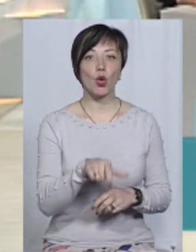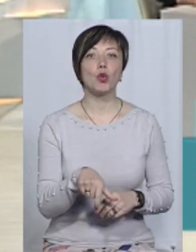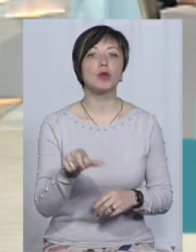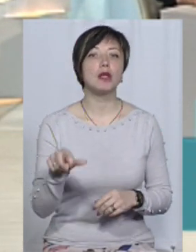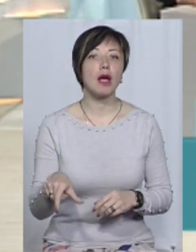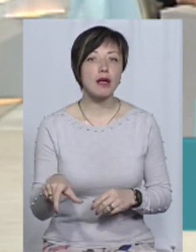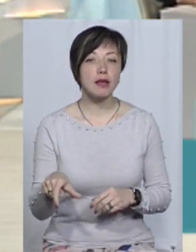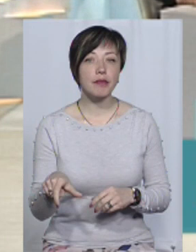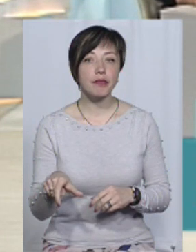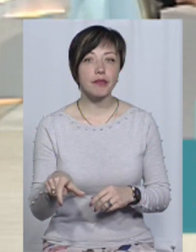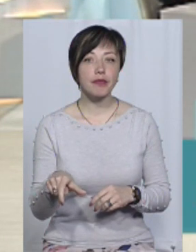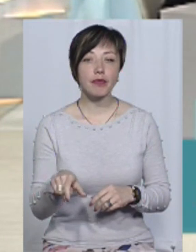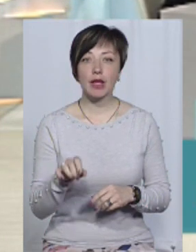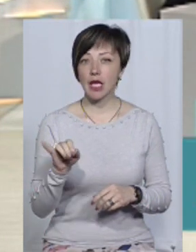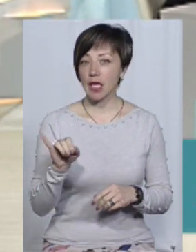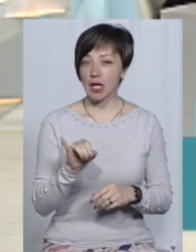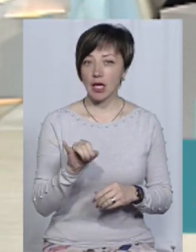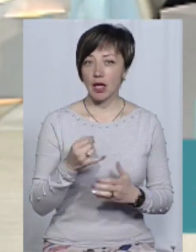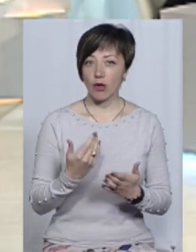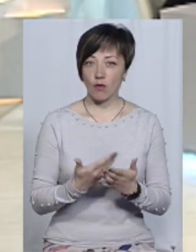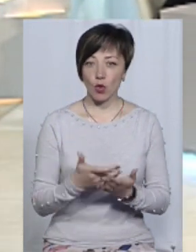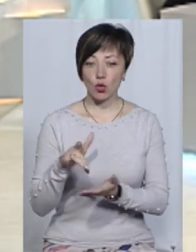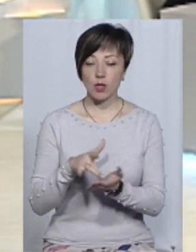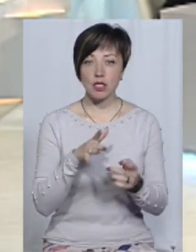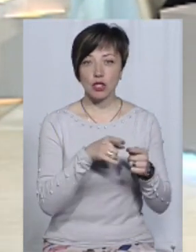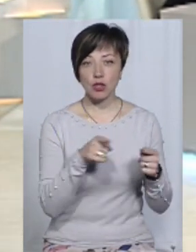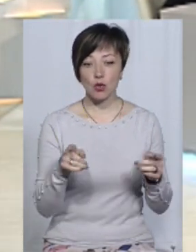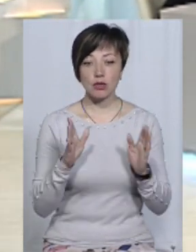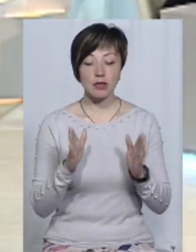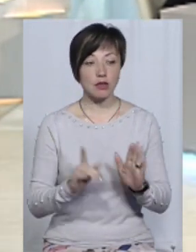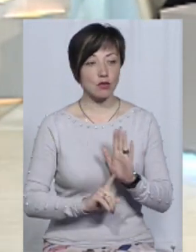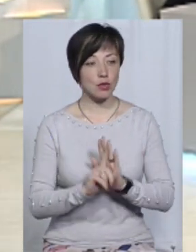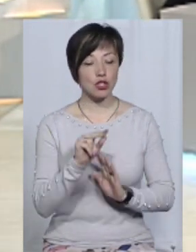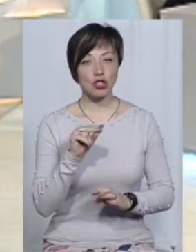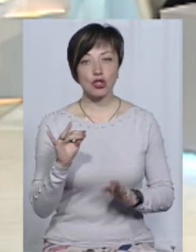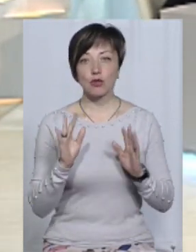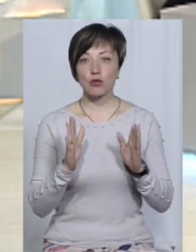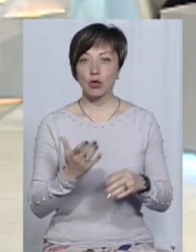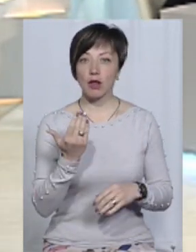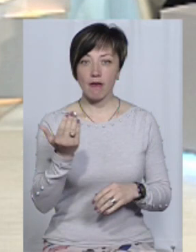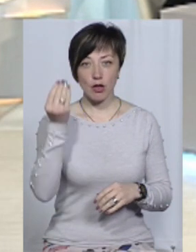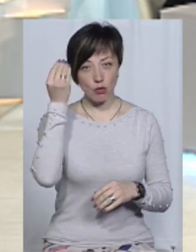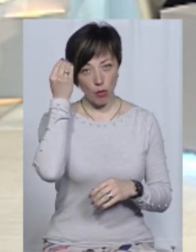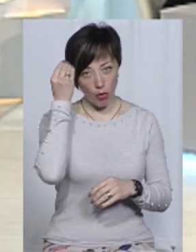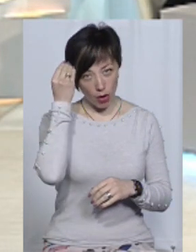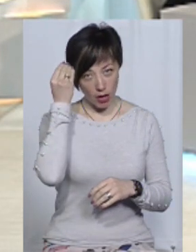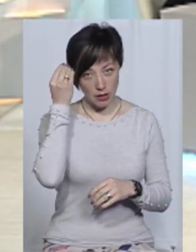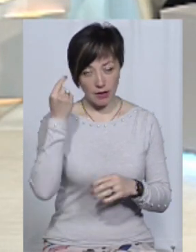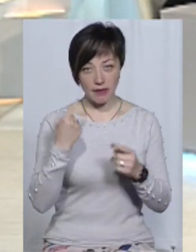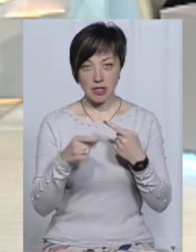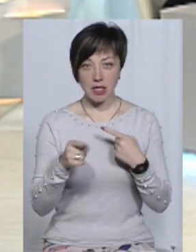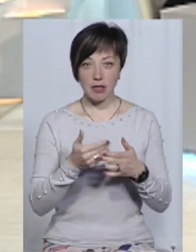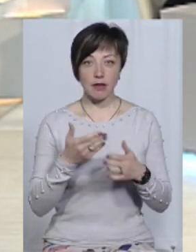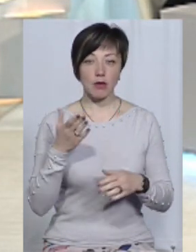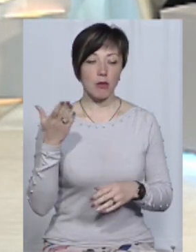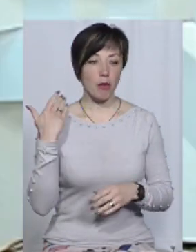людей. І от туристичний сезон щойно розпочався. Чи буде він, на ваш погляд,